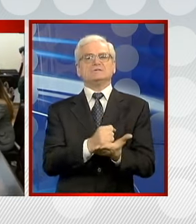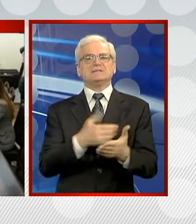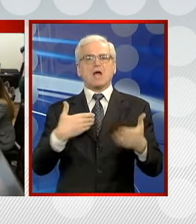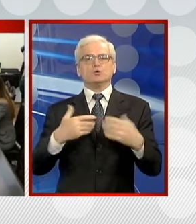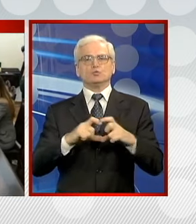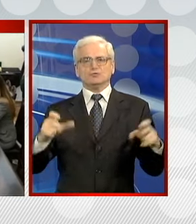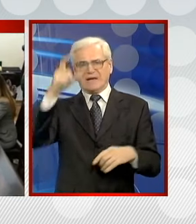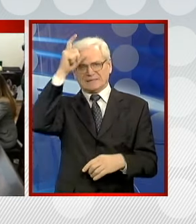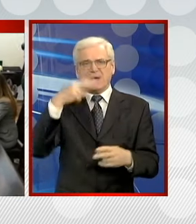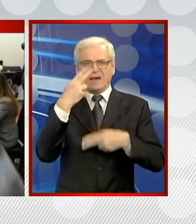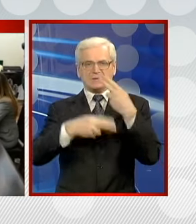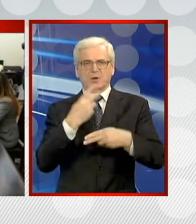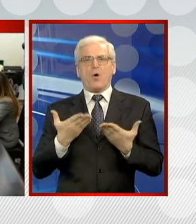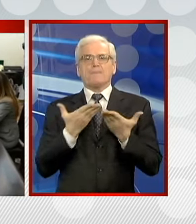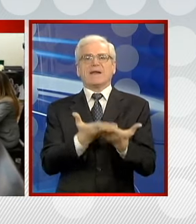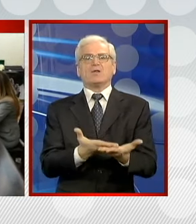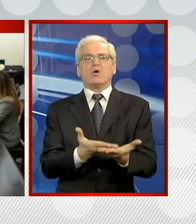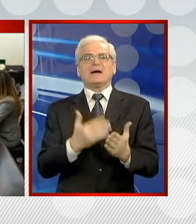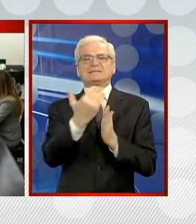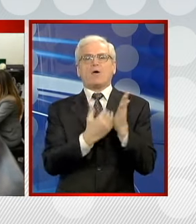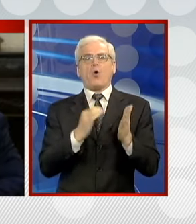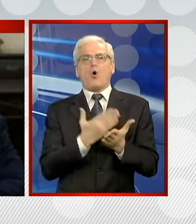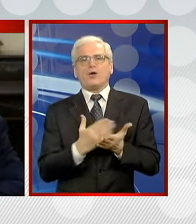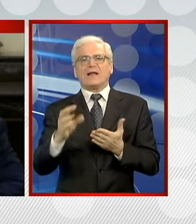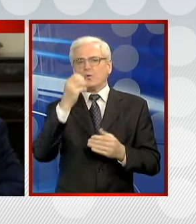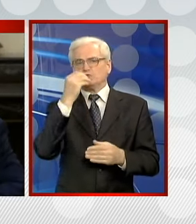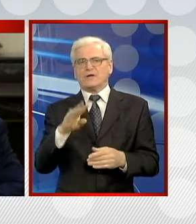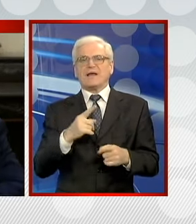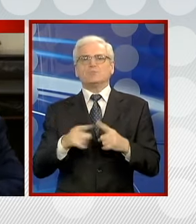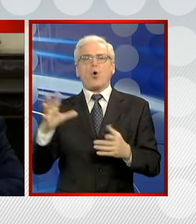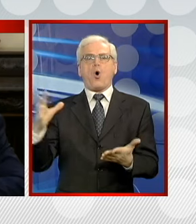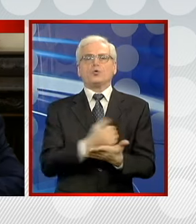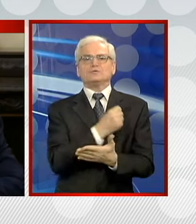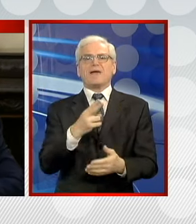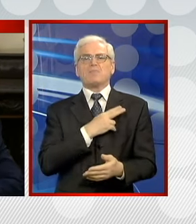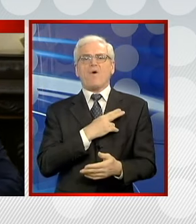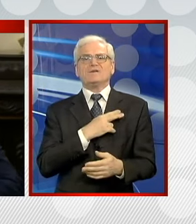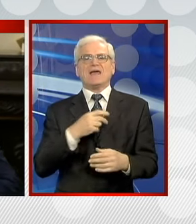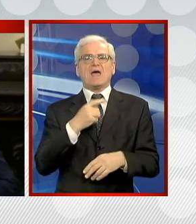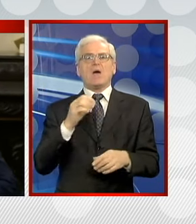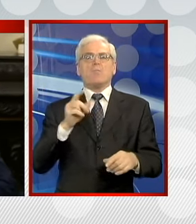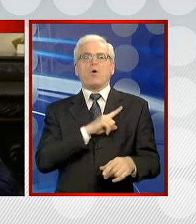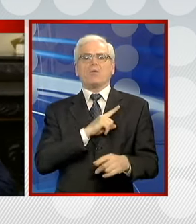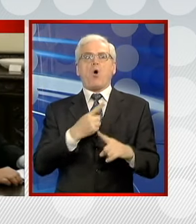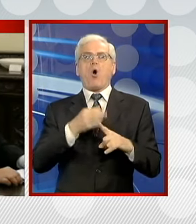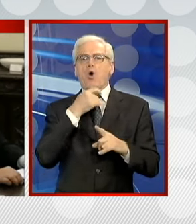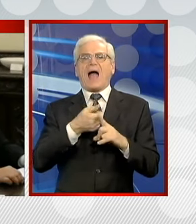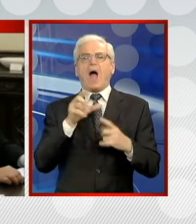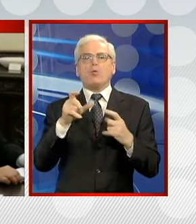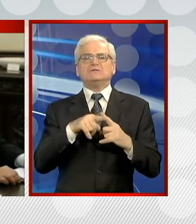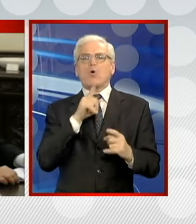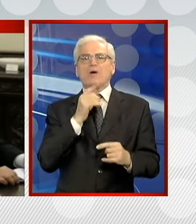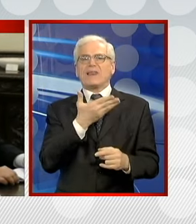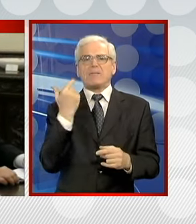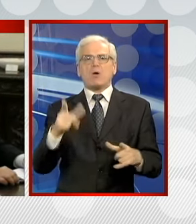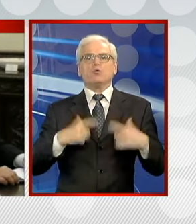Poslanici Skupštine Srbije razmatraju predlog zakona o otklanjanju posledica oduzimanja imovine žrtvama holokausta koje nemaju živih